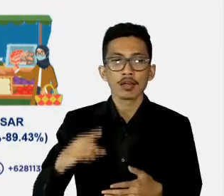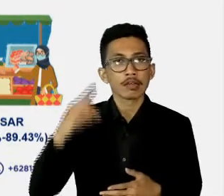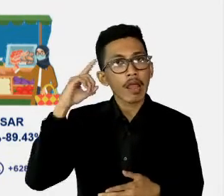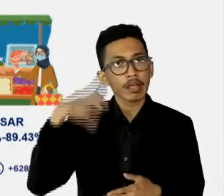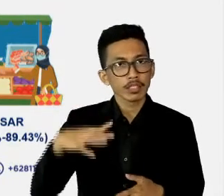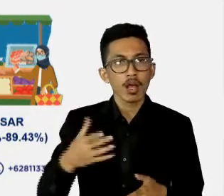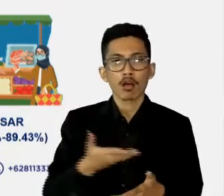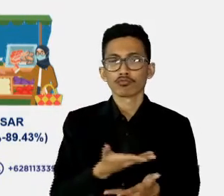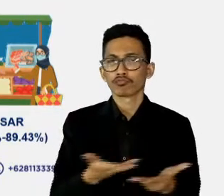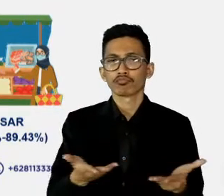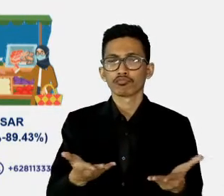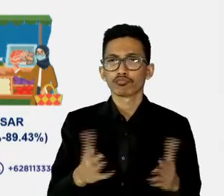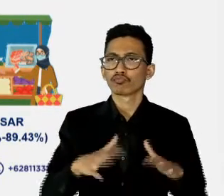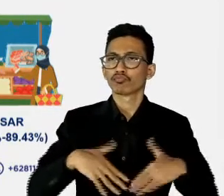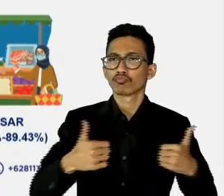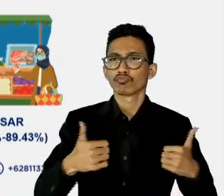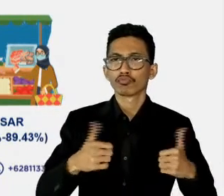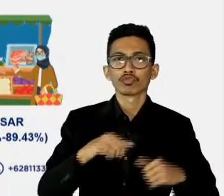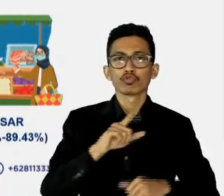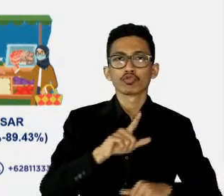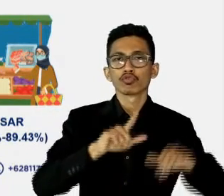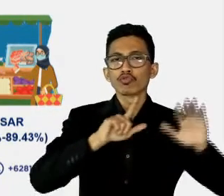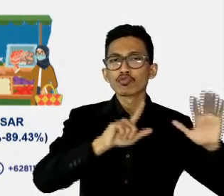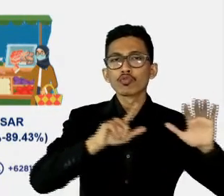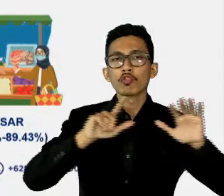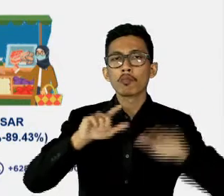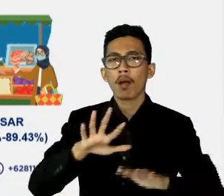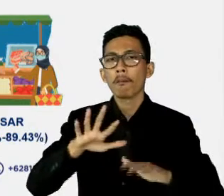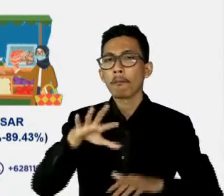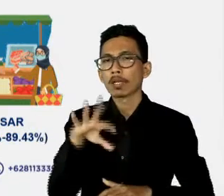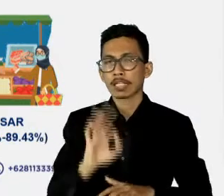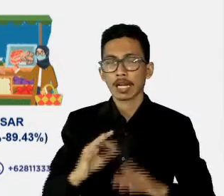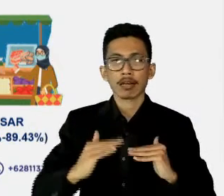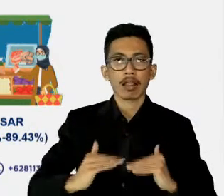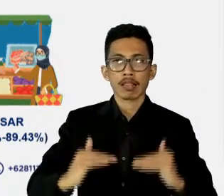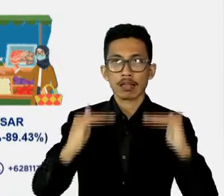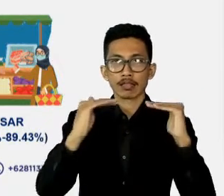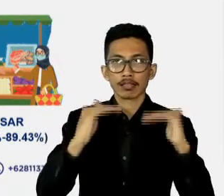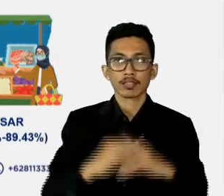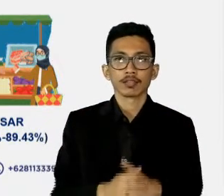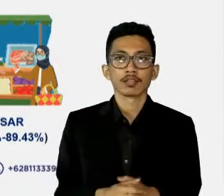jarak sudah cukup baik di atas 75%. PR-nya ada sekitar